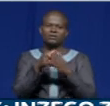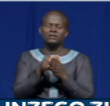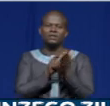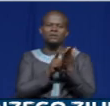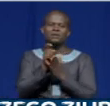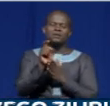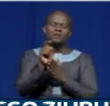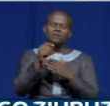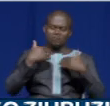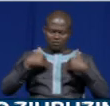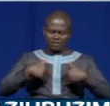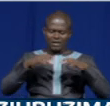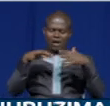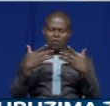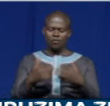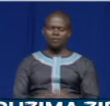mavirusi ku mubiri ku kiye kigero